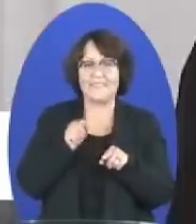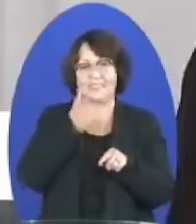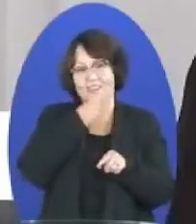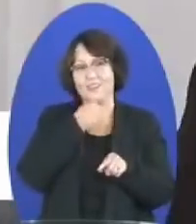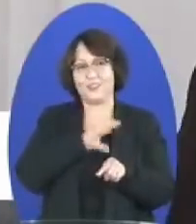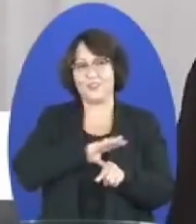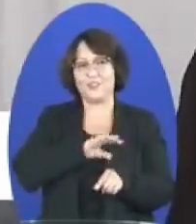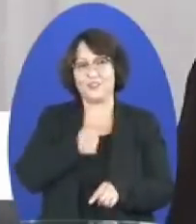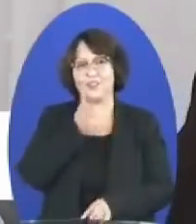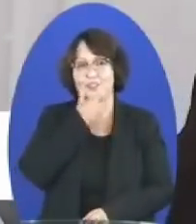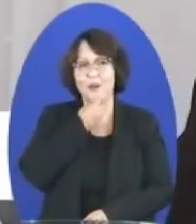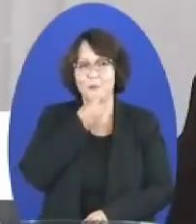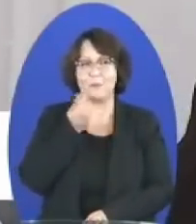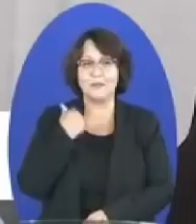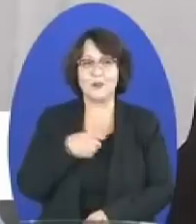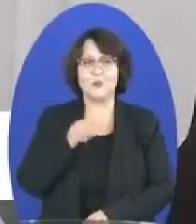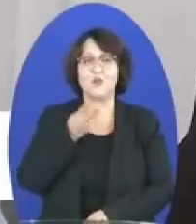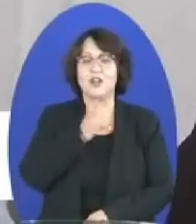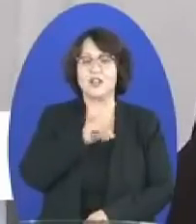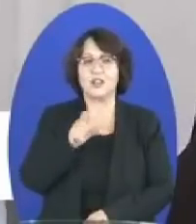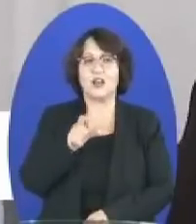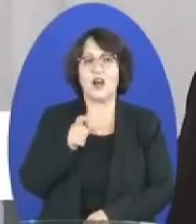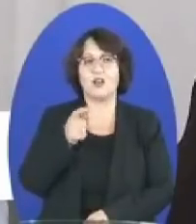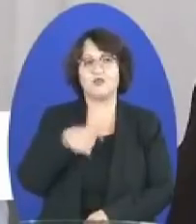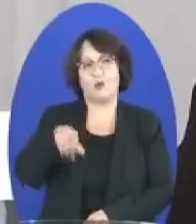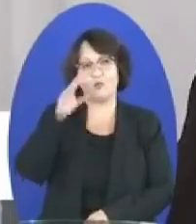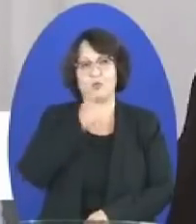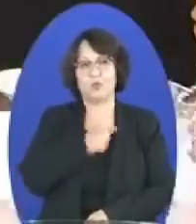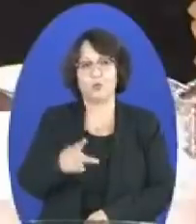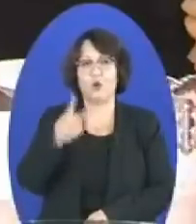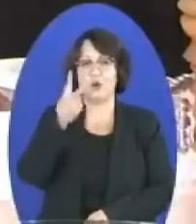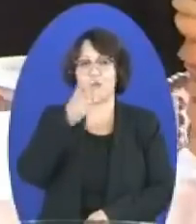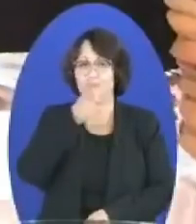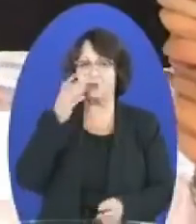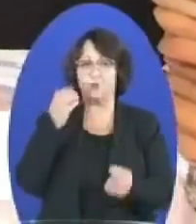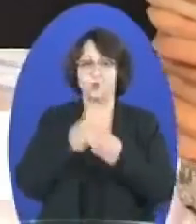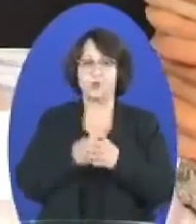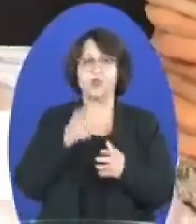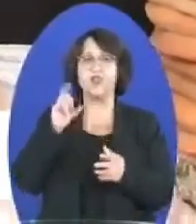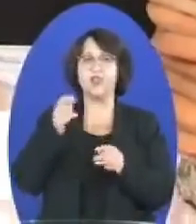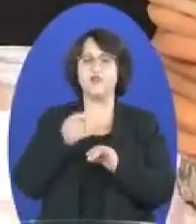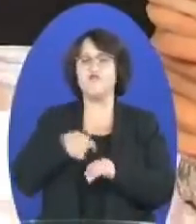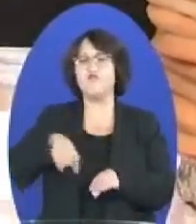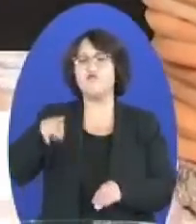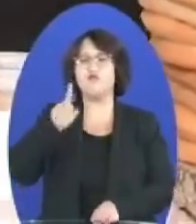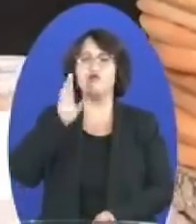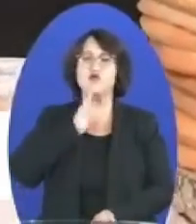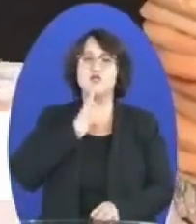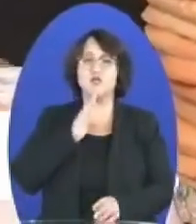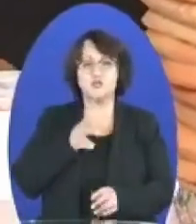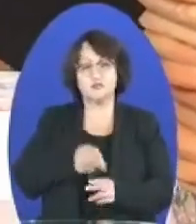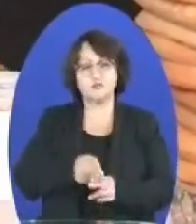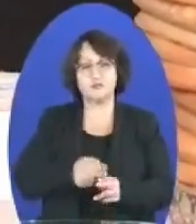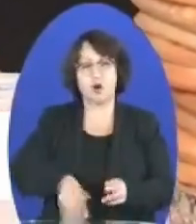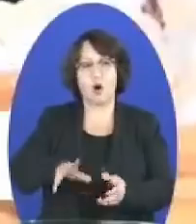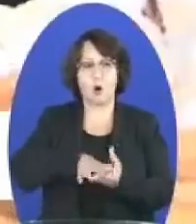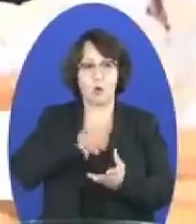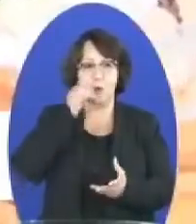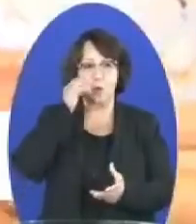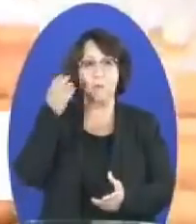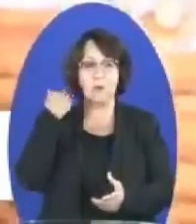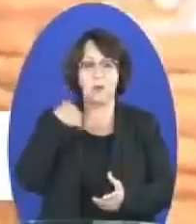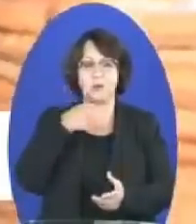санагдчихсан. Мөнхөрдний ууган хөөг 2 нас хүртэл их нэрийг хийж өсгсөн байна. Оюутан байхдаа хүүхдтэй болсон учраас